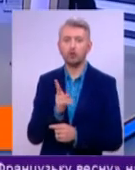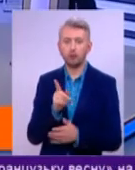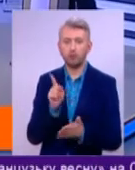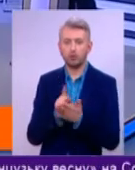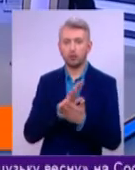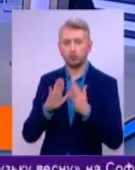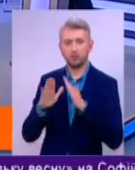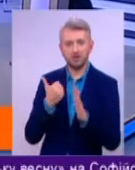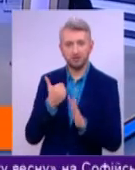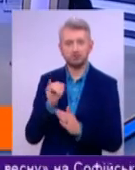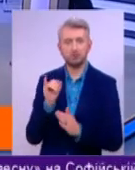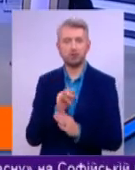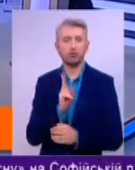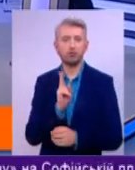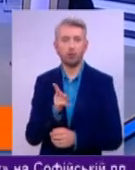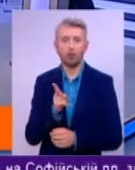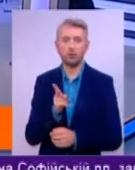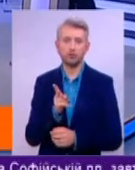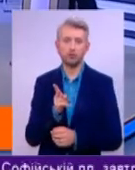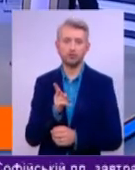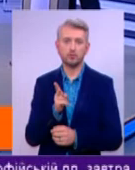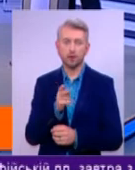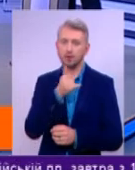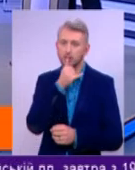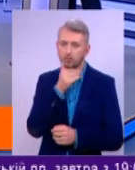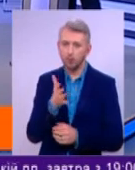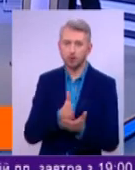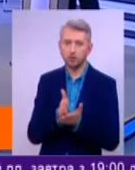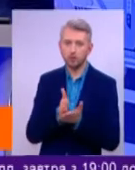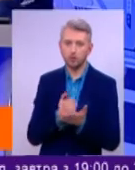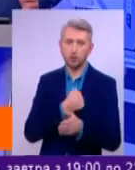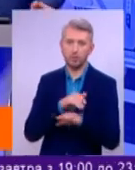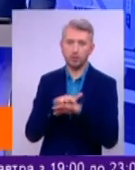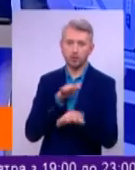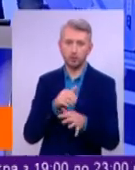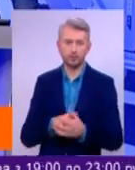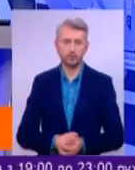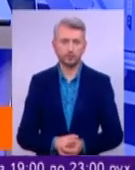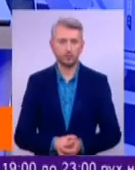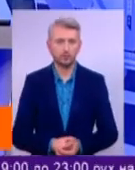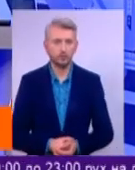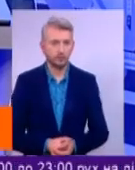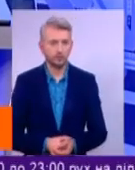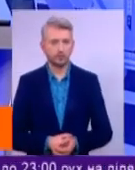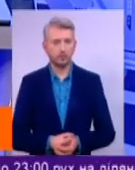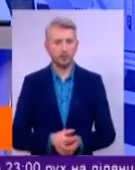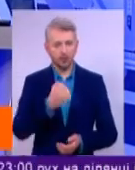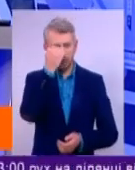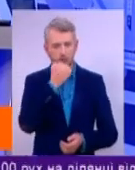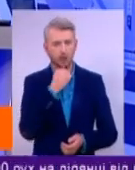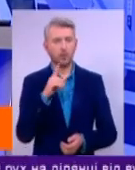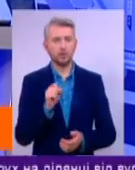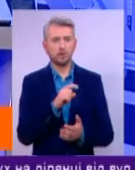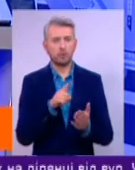ці правила і, власне, хто не може служити у війську. Прошу, будь ласка. Дякую за запитання.